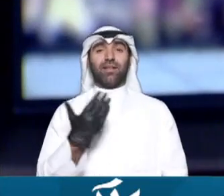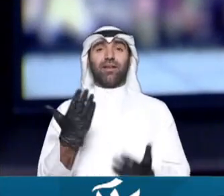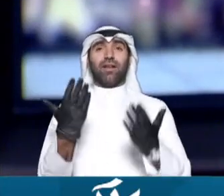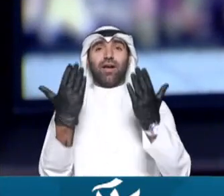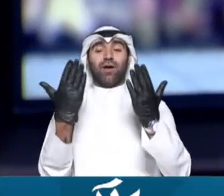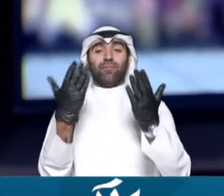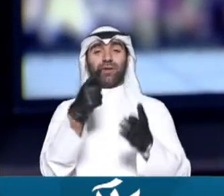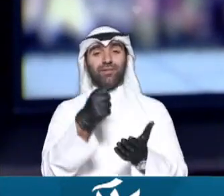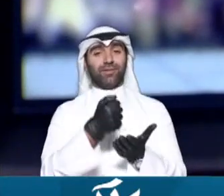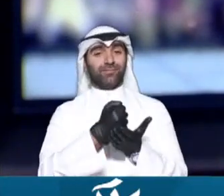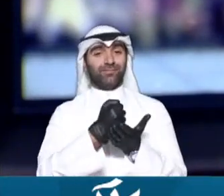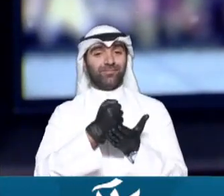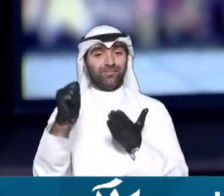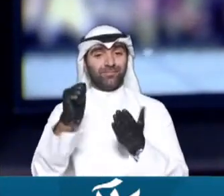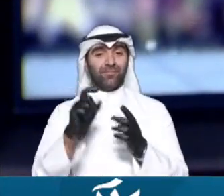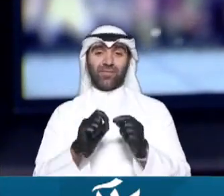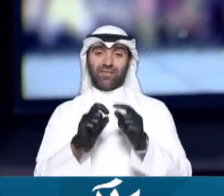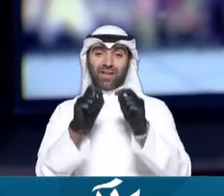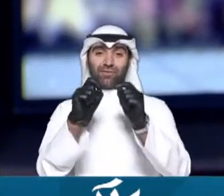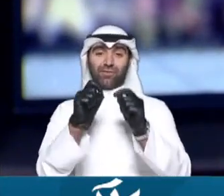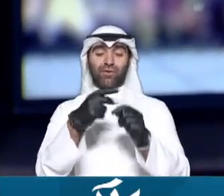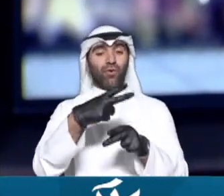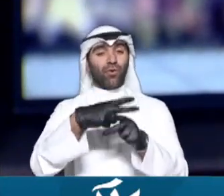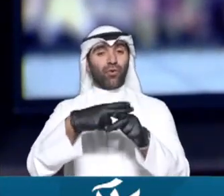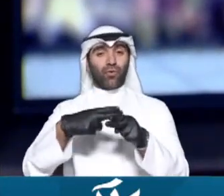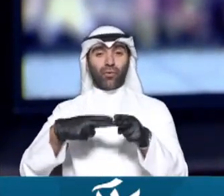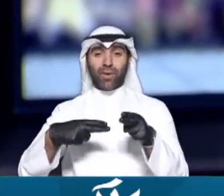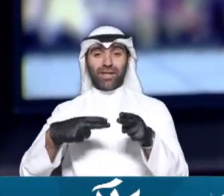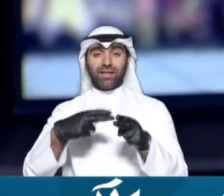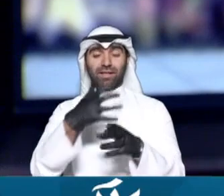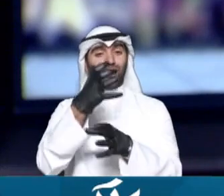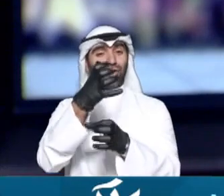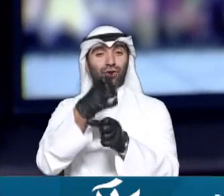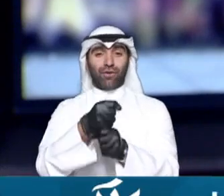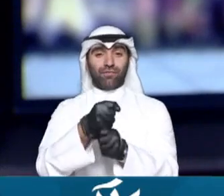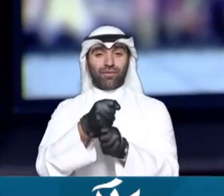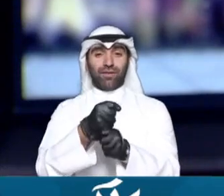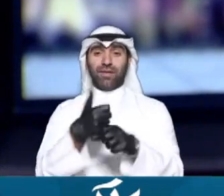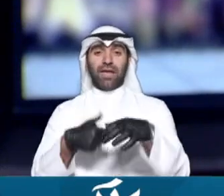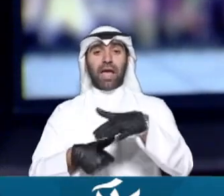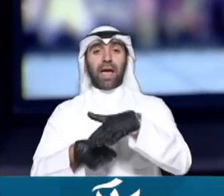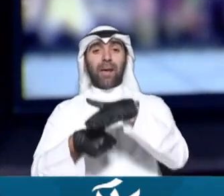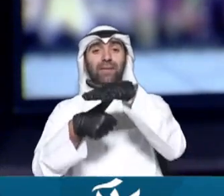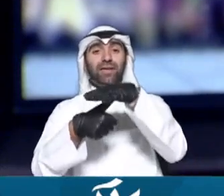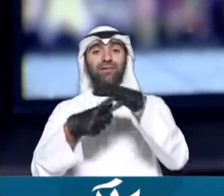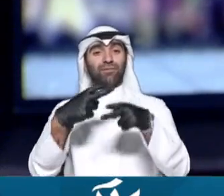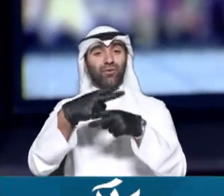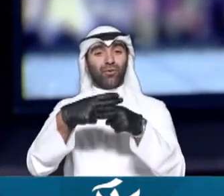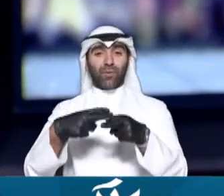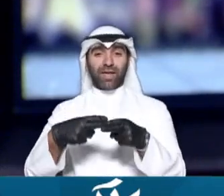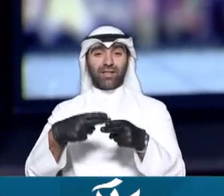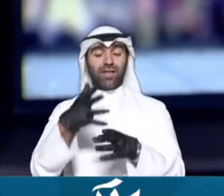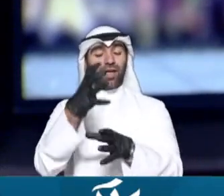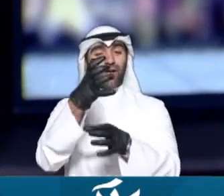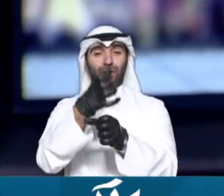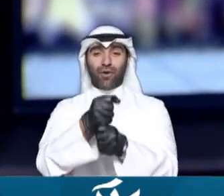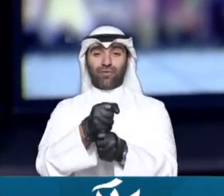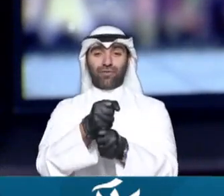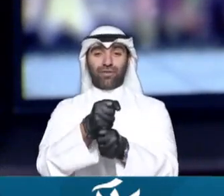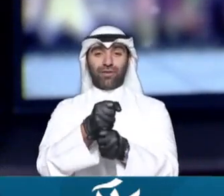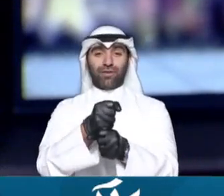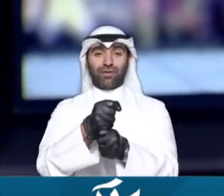أن تقود سفينة الكويت. نعم. يقودها ربانها. نعم. سمو أمير البلاد. نعم. الشيخ